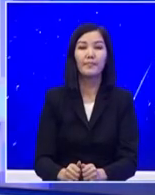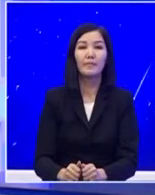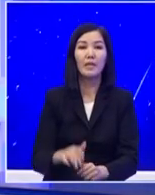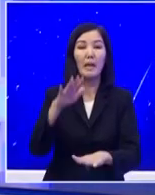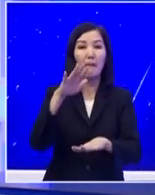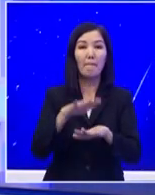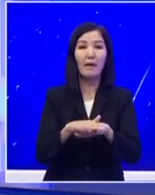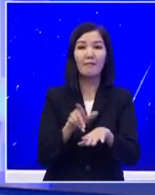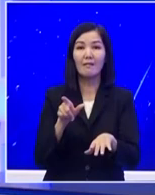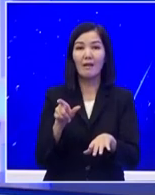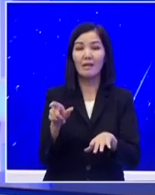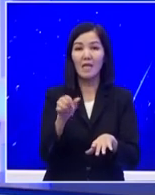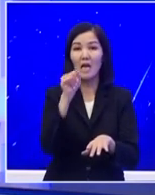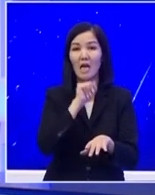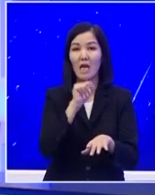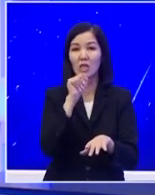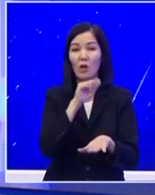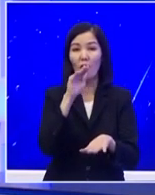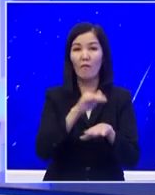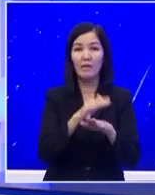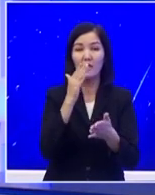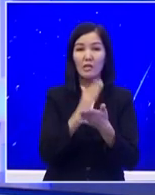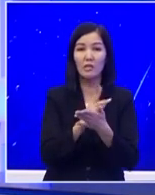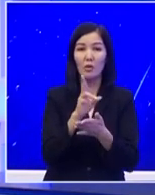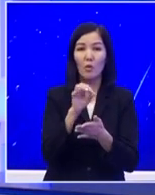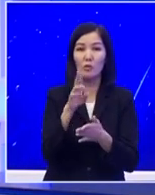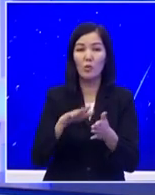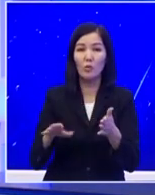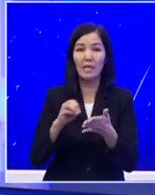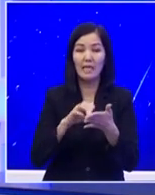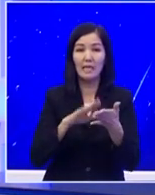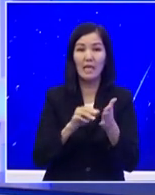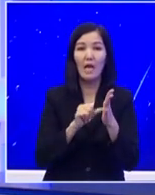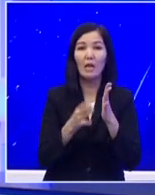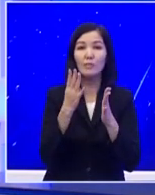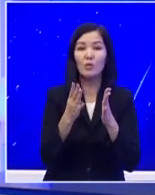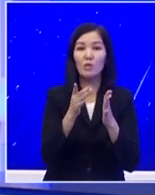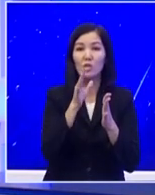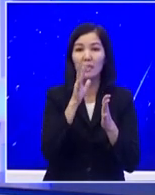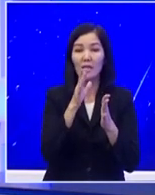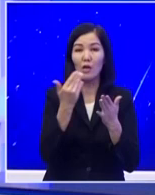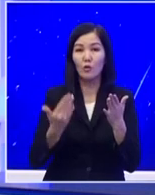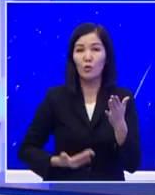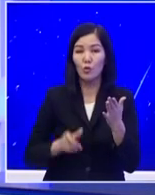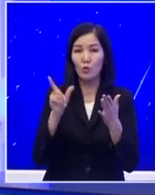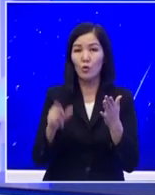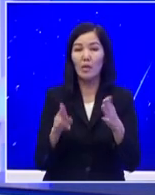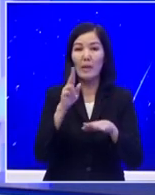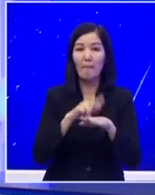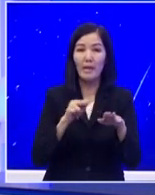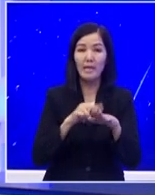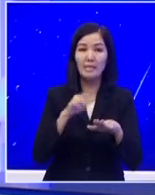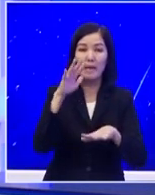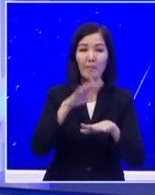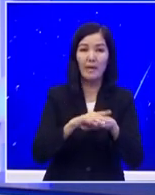Банк картасынан ақша ұрлау дерегі әшкереленді. Оқиға Көксу ауданында тіркелген. 64 жастағы тұрғын полицияға банк